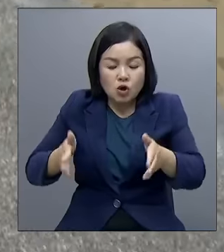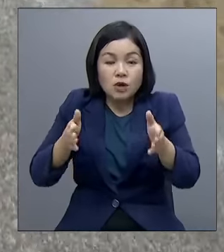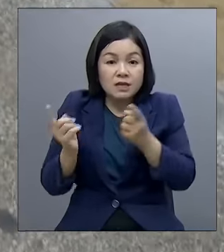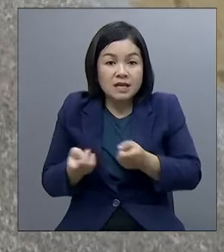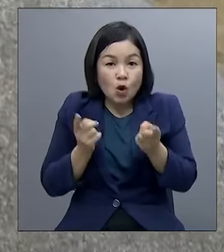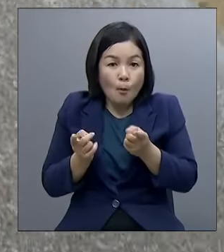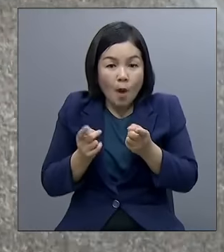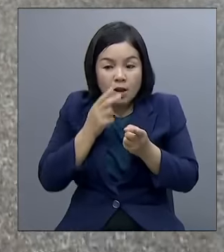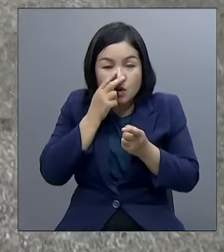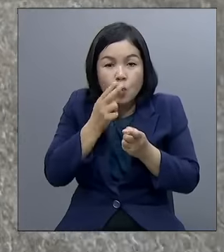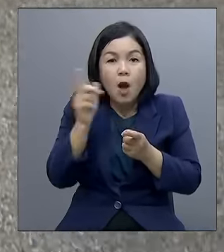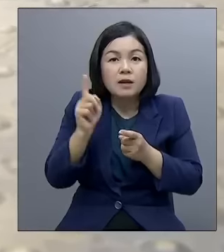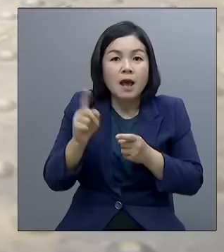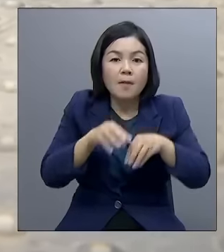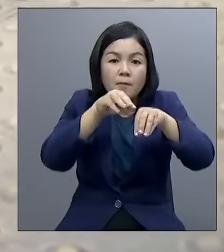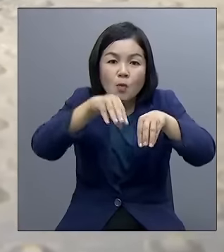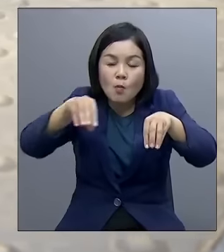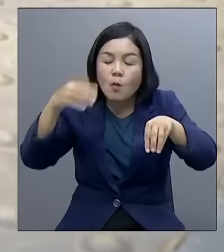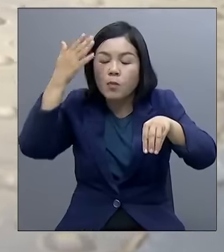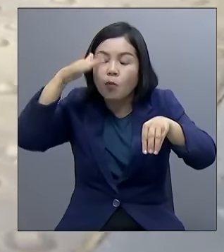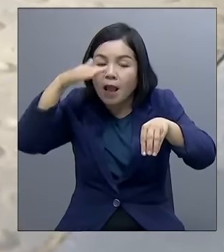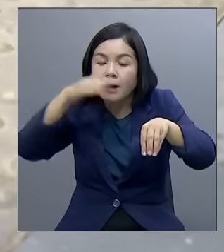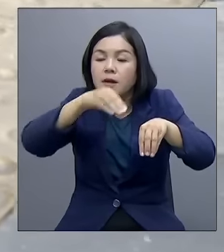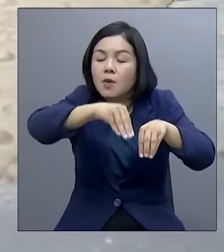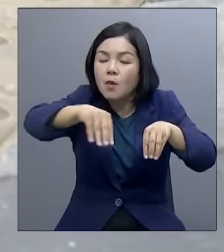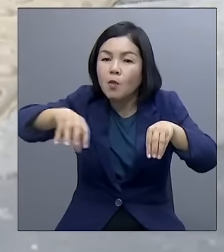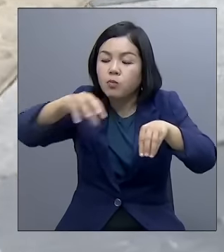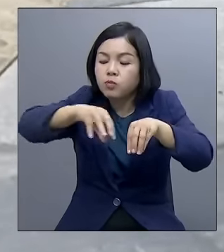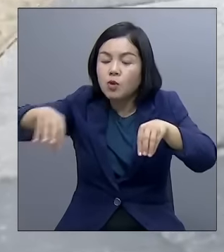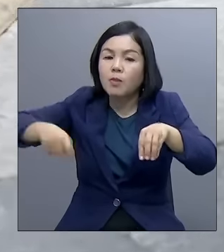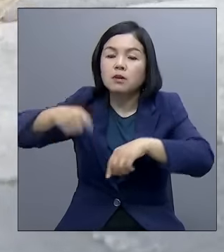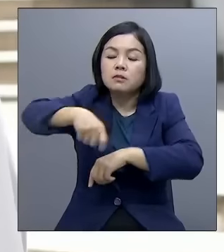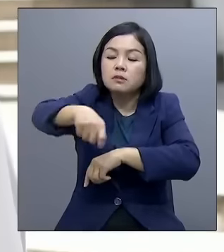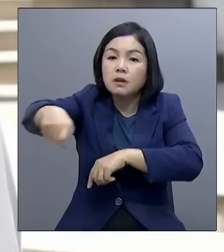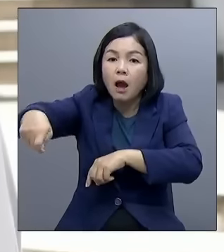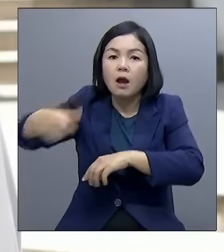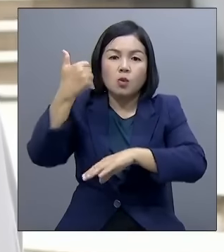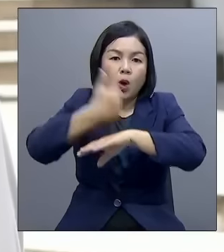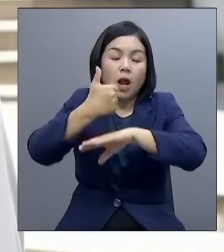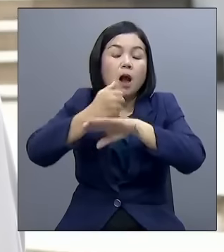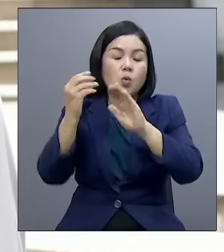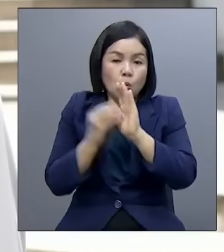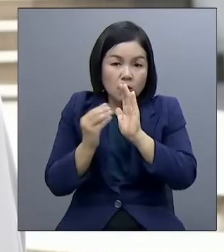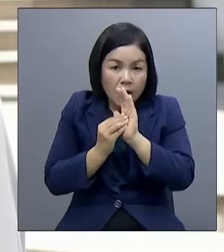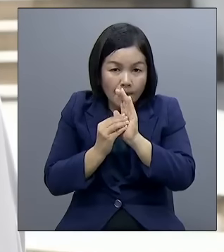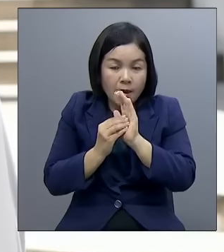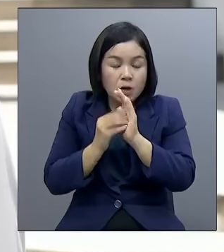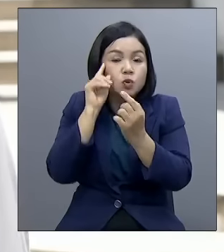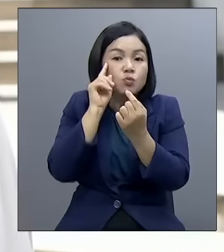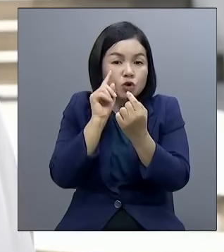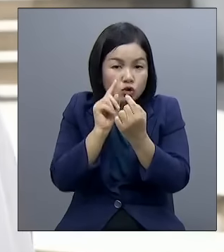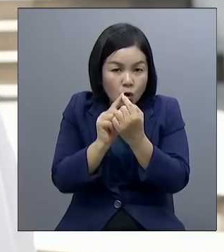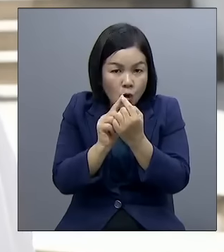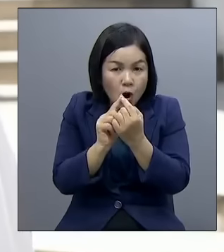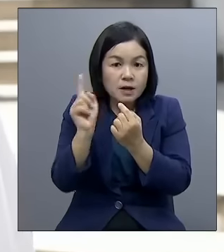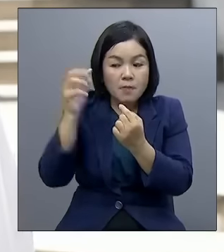จะเป็นเช่นปุ่มนำทางคนพิการซึ่งเดิมเนี่ยไม่ได้มีซึ่งปัจจุบันนี้นโยบายของผู้บริหารกรุงเทพมหานครเนี่ยก็จะเน้นย้ำการ